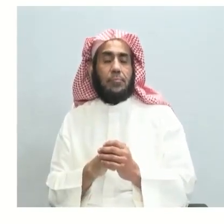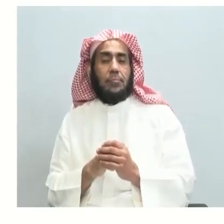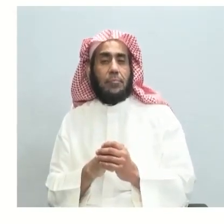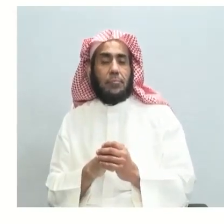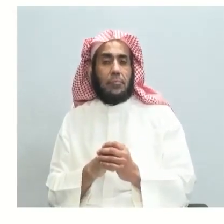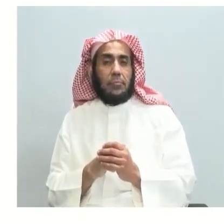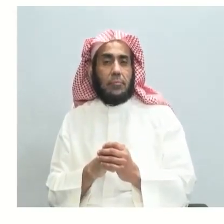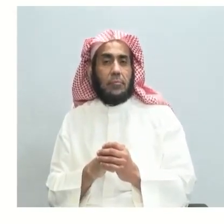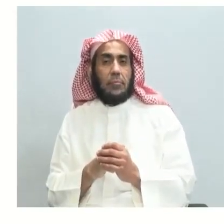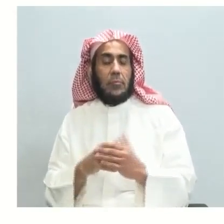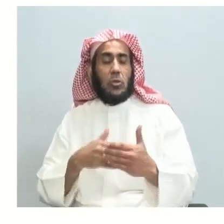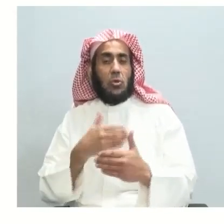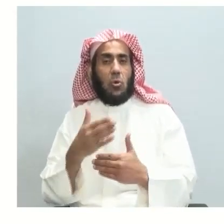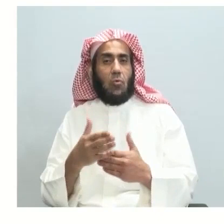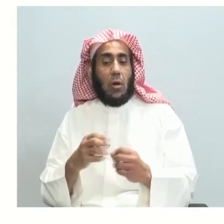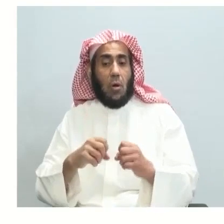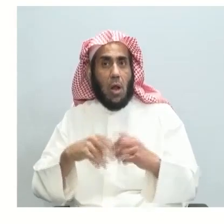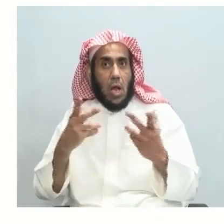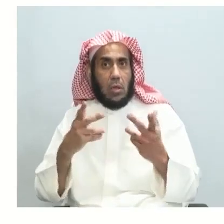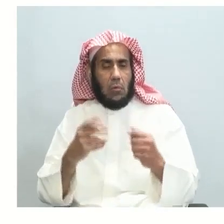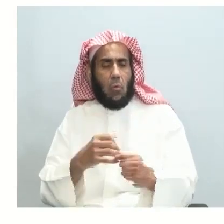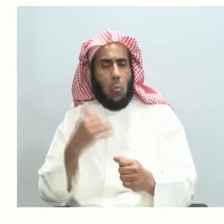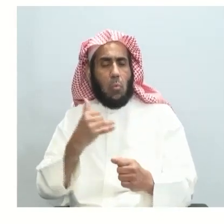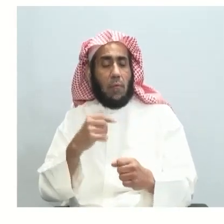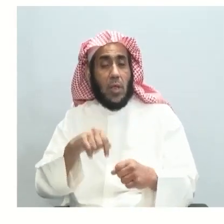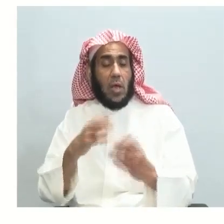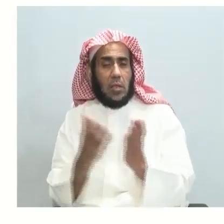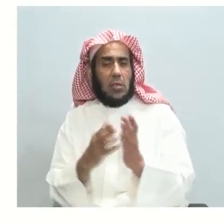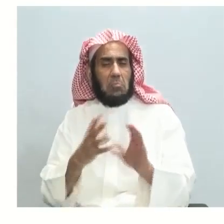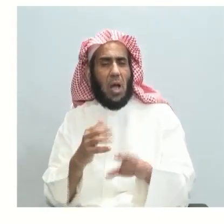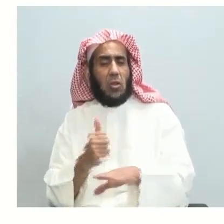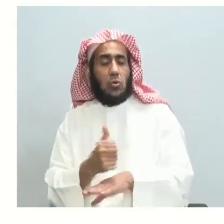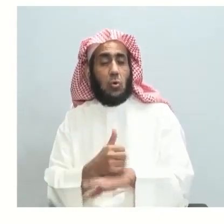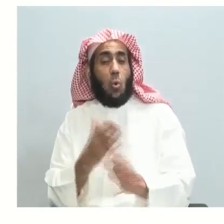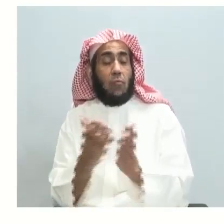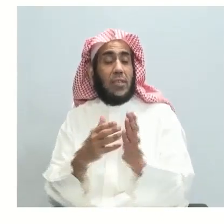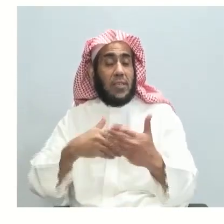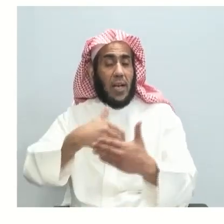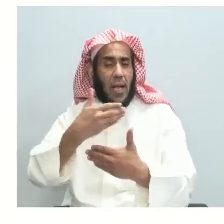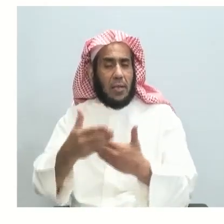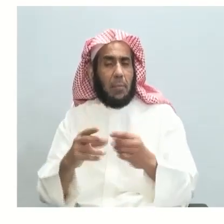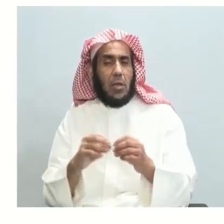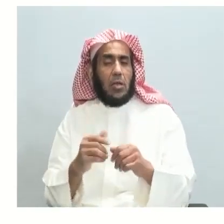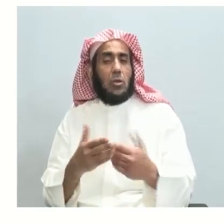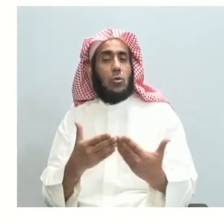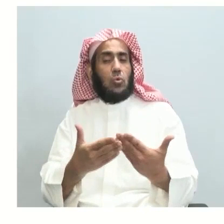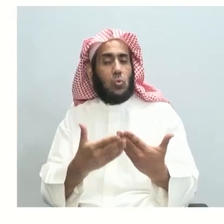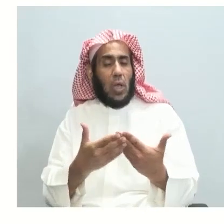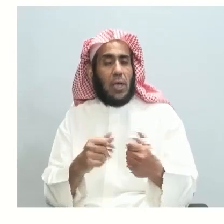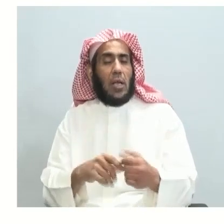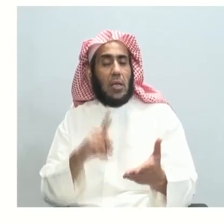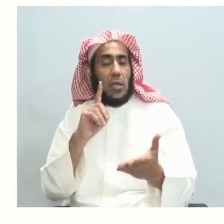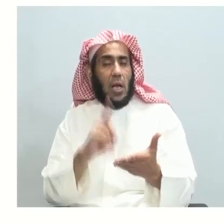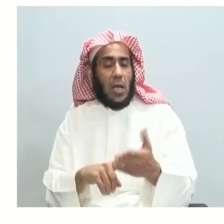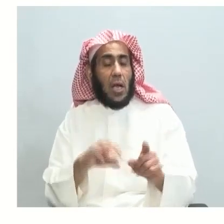الخدمات سوف نكتشف في هذا الدرس باذن الله بعض الطرق وفي الدرس القادم كذلك سنتناول بعض الطرق التي تساعد على تحقيق